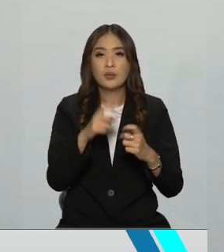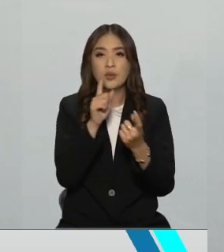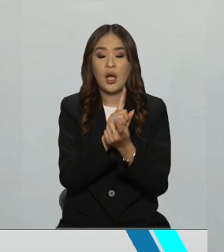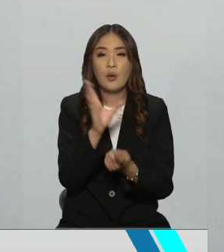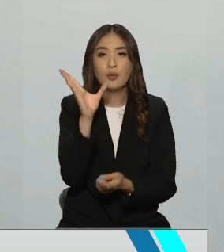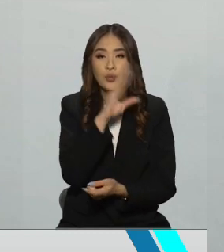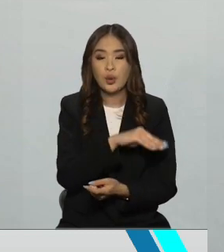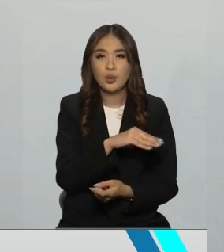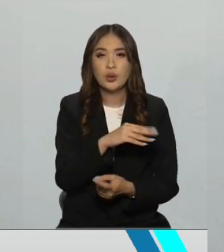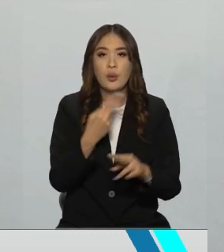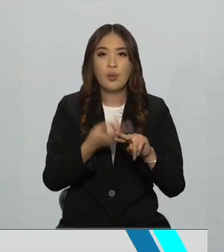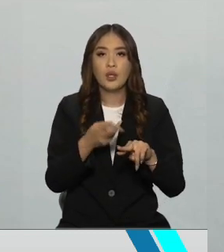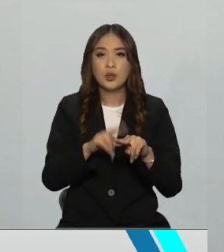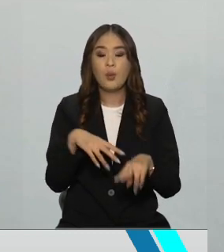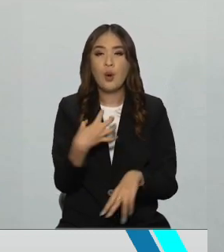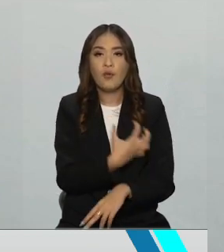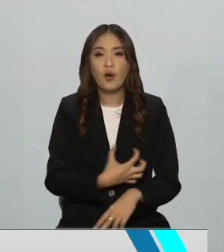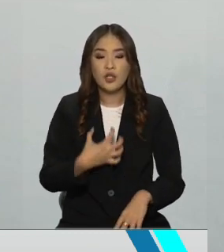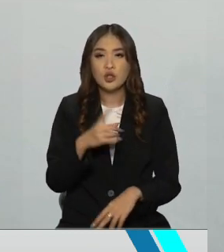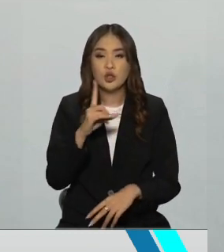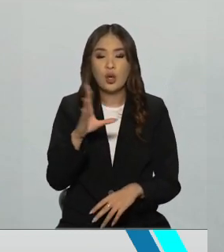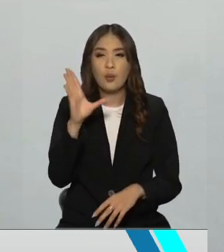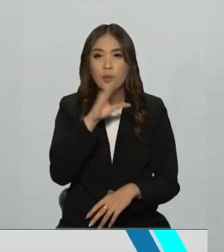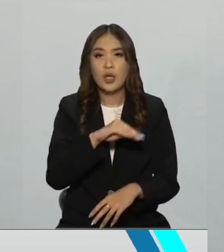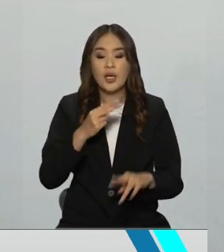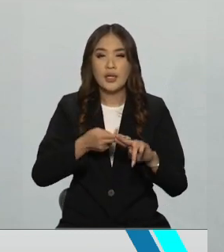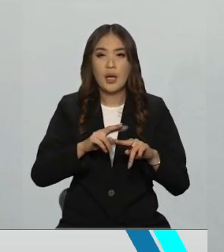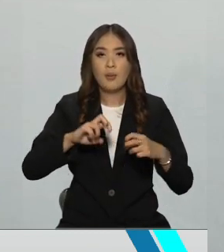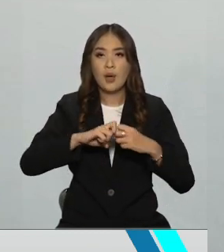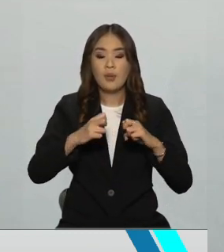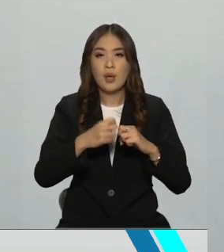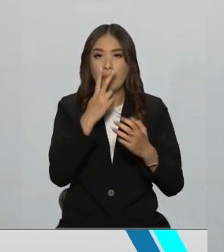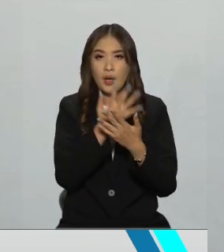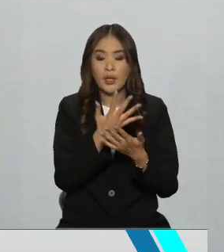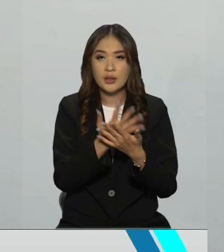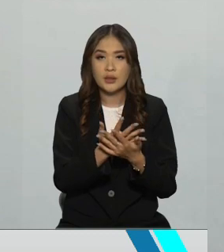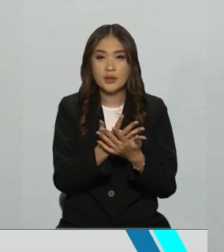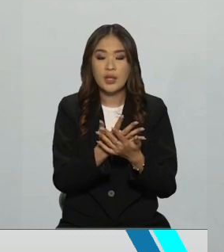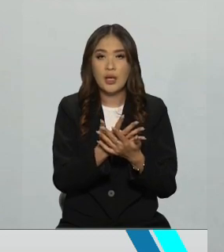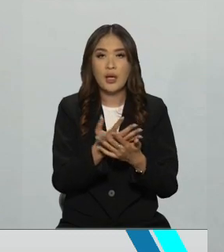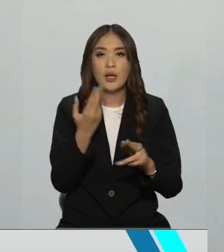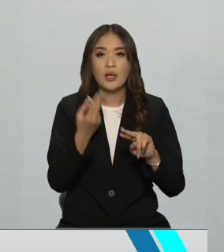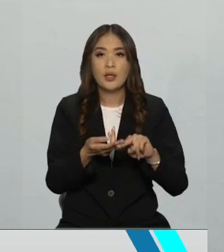Поэтому, наверное, важно, что мы признали эту проблему, не умалчиваем о ней и говорим, но,